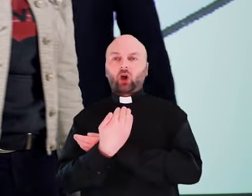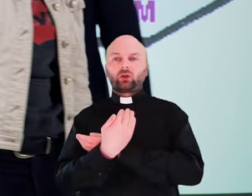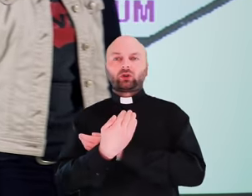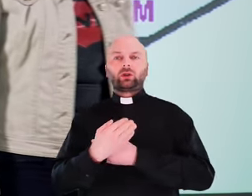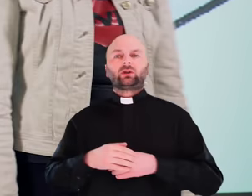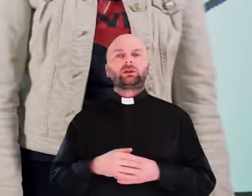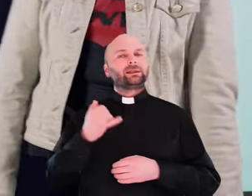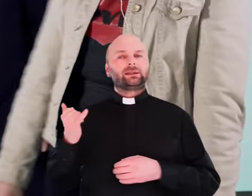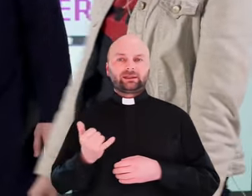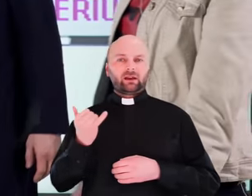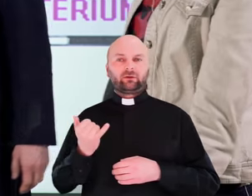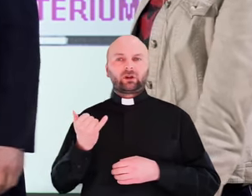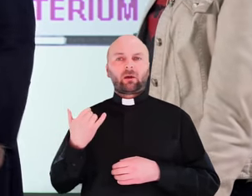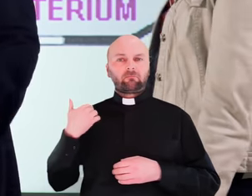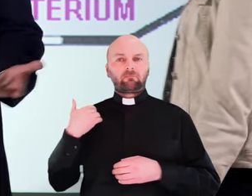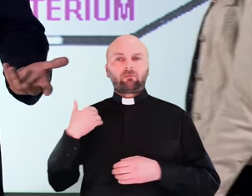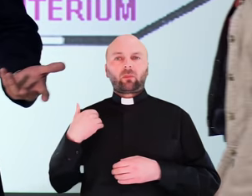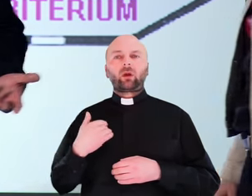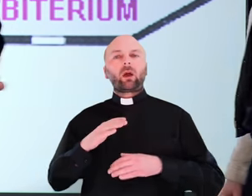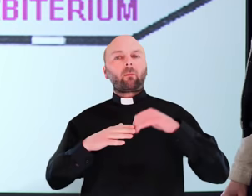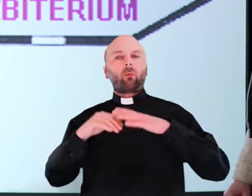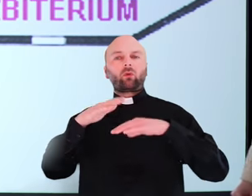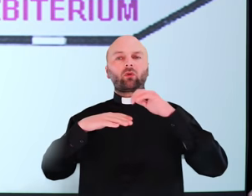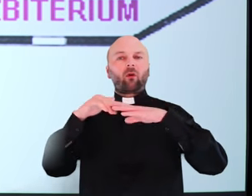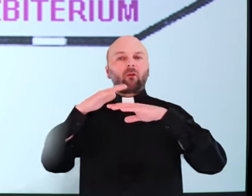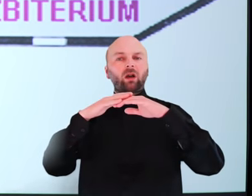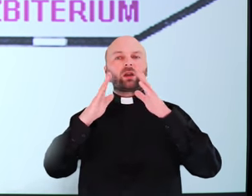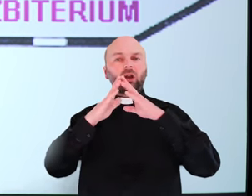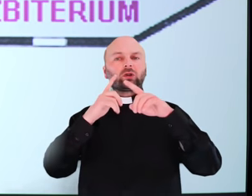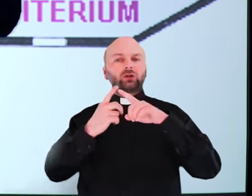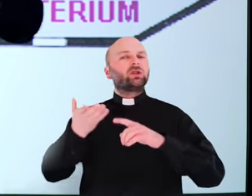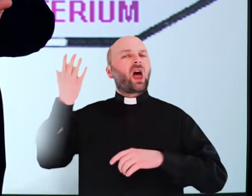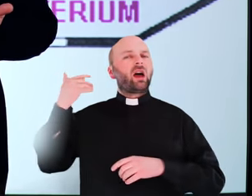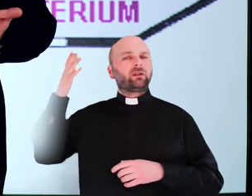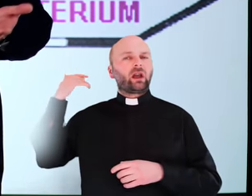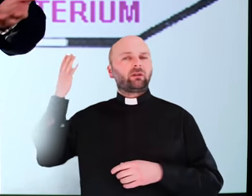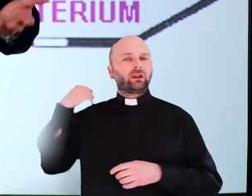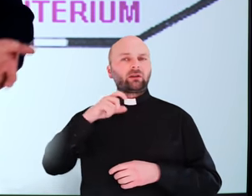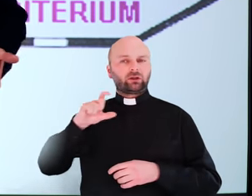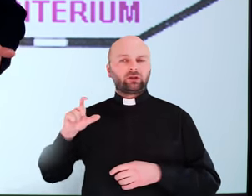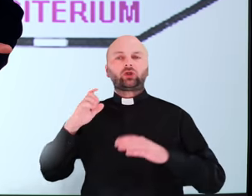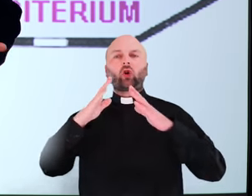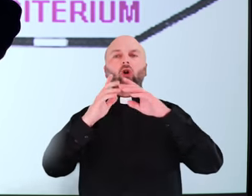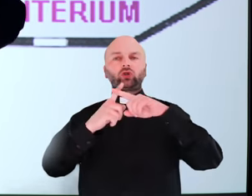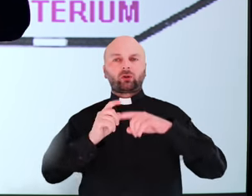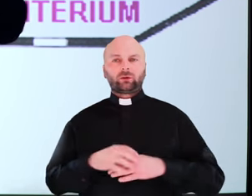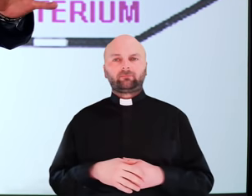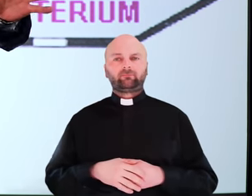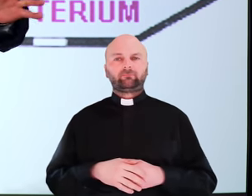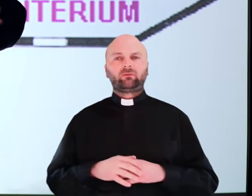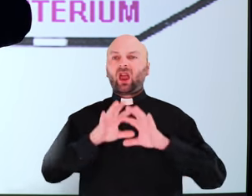że na kierunki świata zwracali uwagę ci, którzy kiedyś w dawnych czasach budowali kościoły.